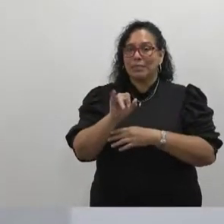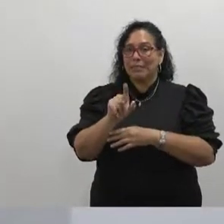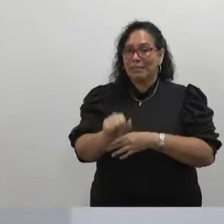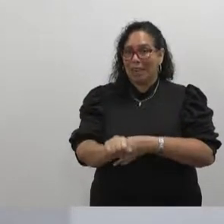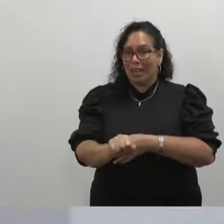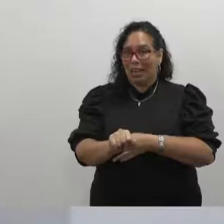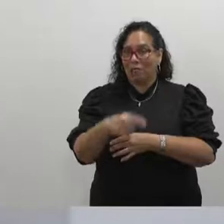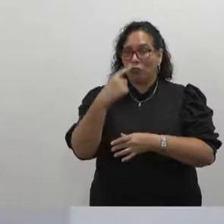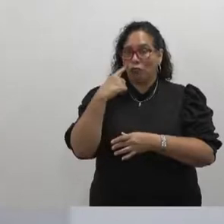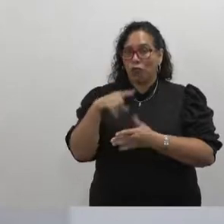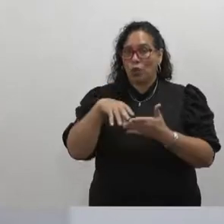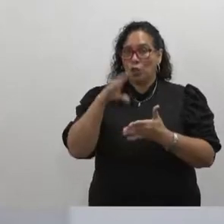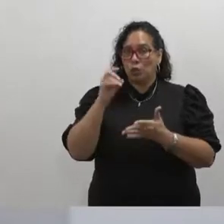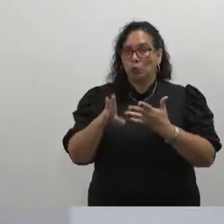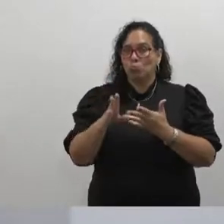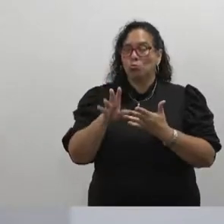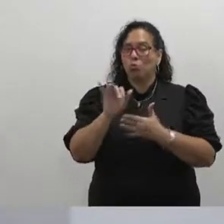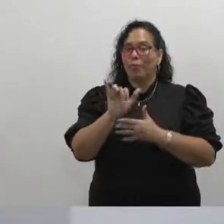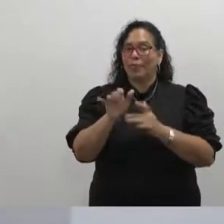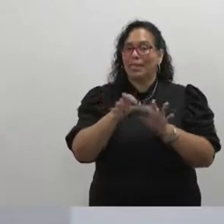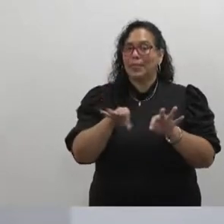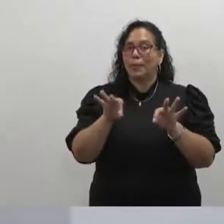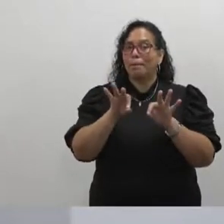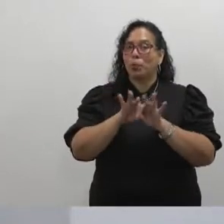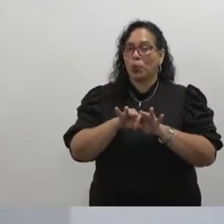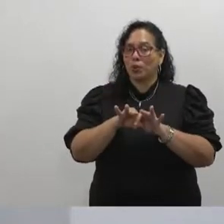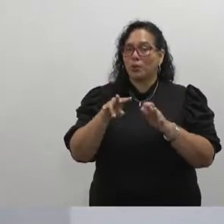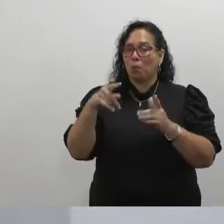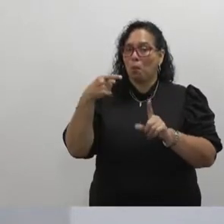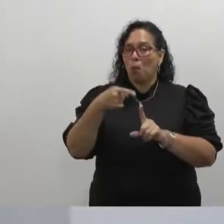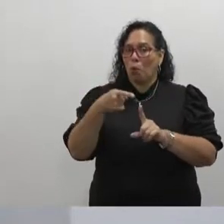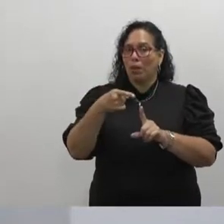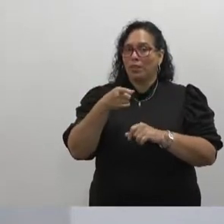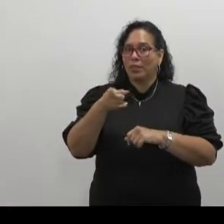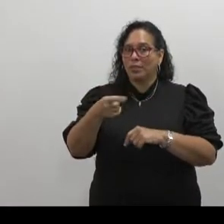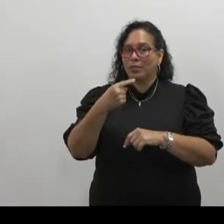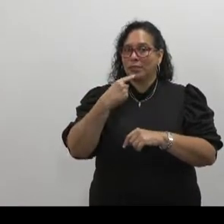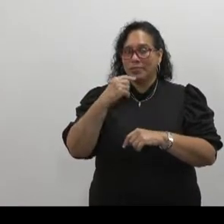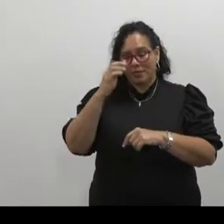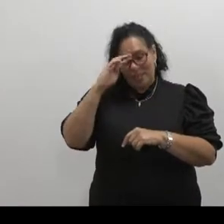bị pru ấy dương chẳng bàn vây sầm rập sạ bao dương cột nia